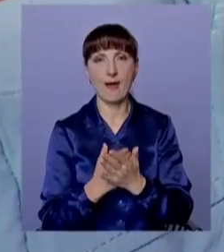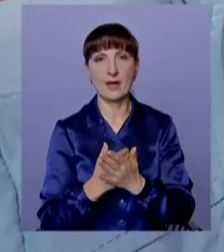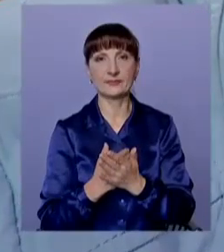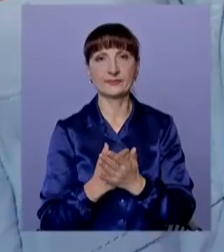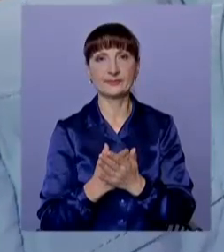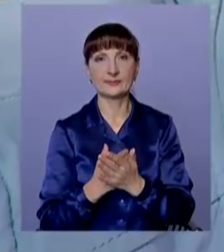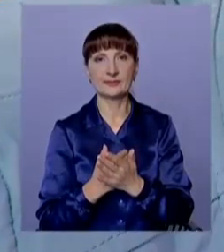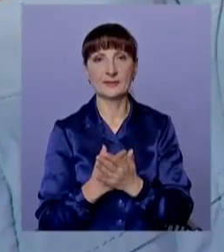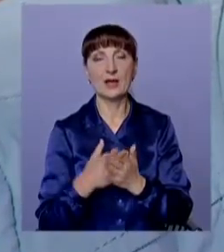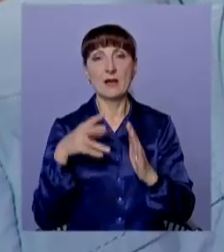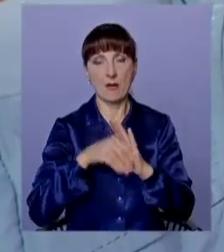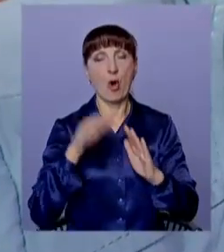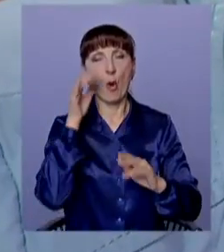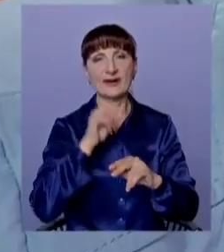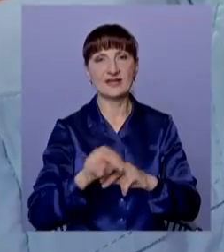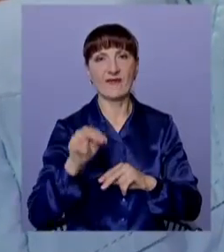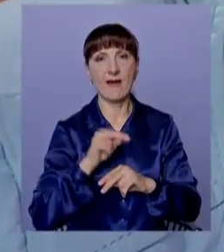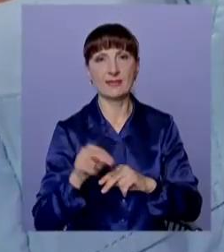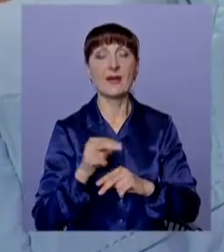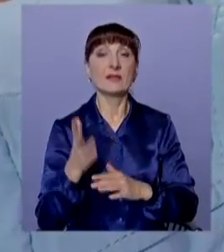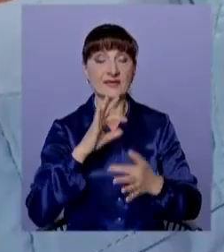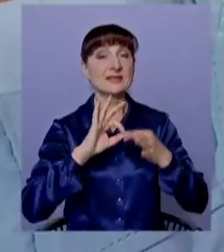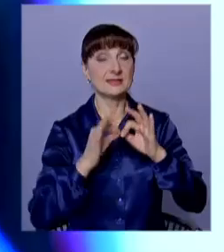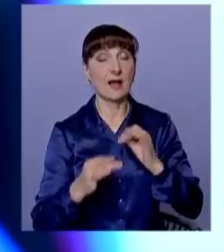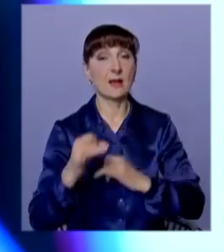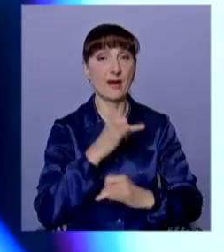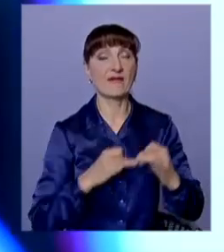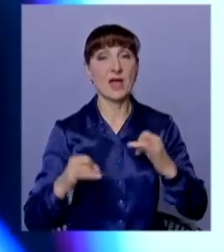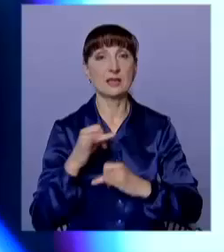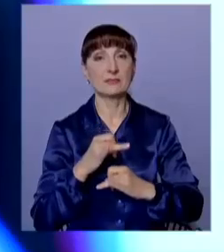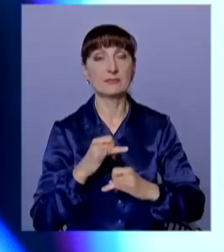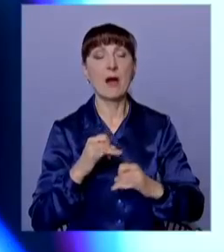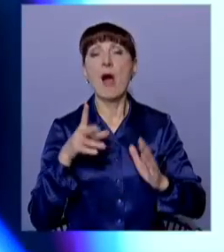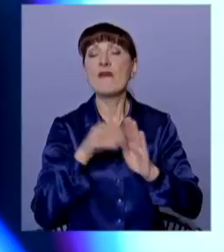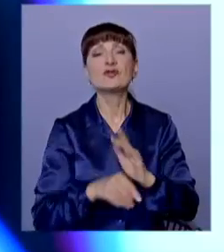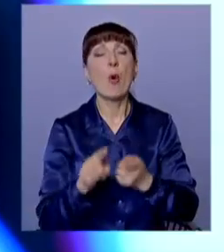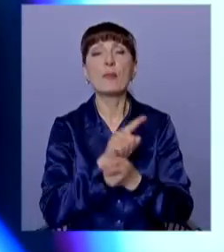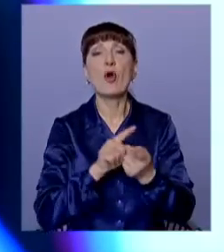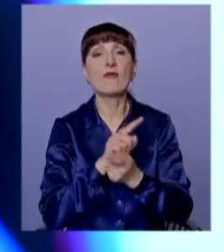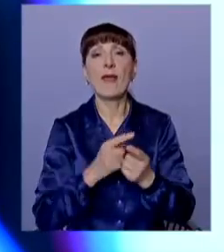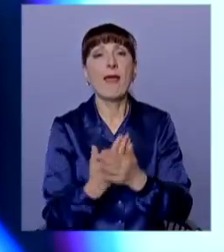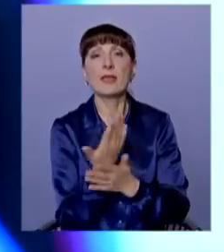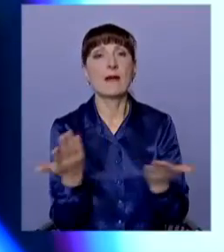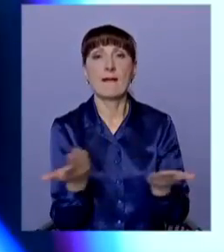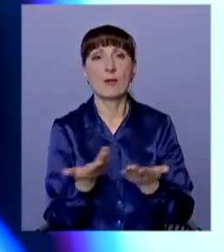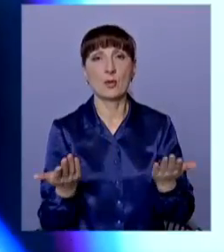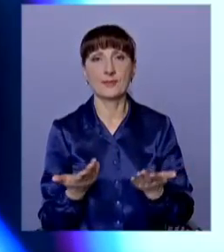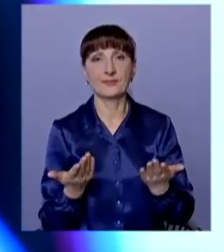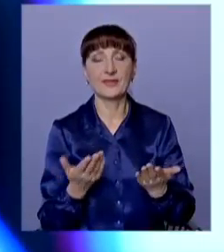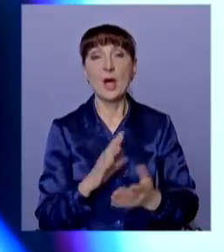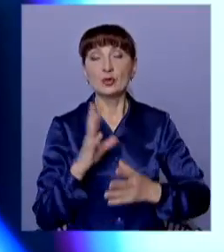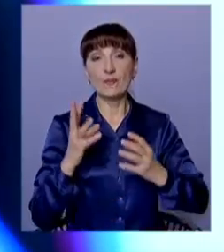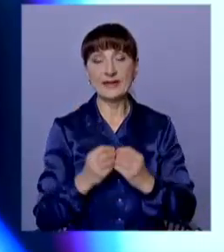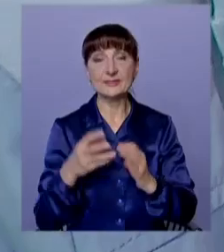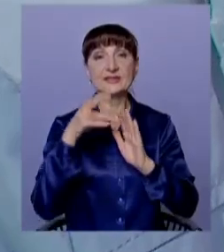обновленной программе содержания образования. Давайте детально все-таки расскажем. В чем обновление состоит? В принципе,